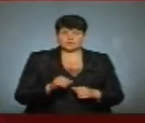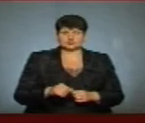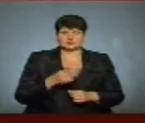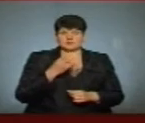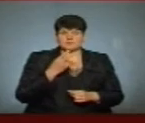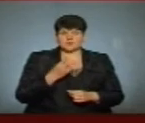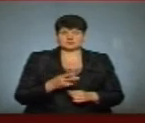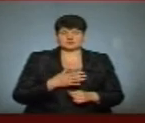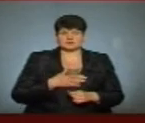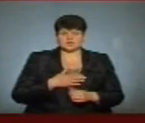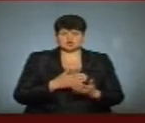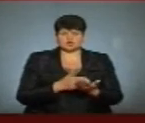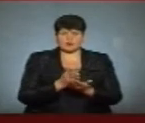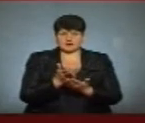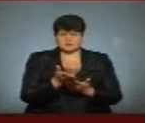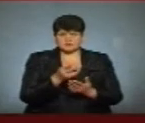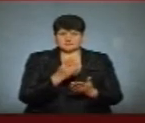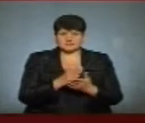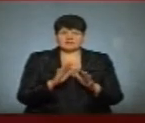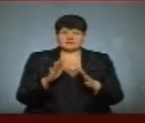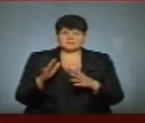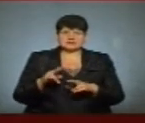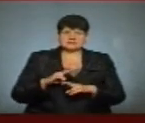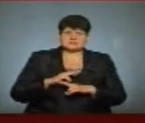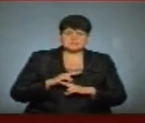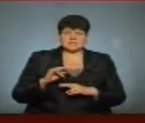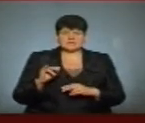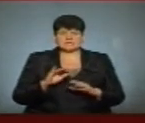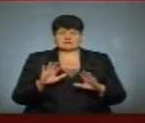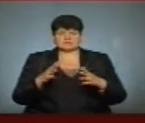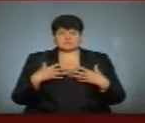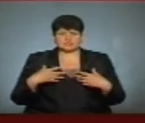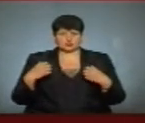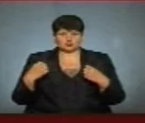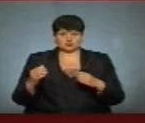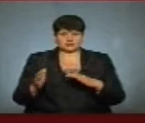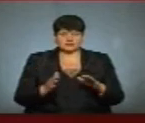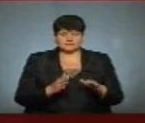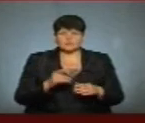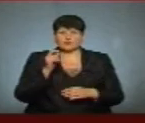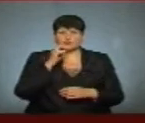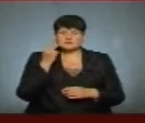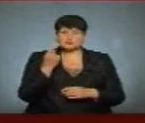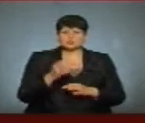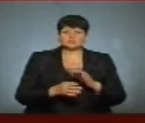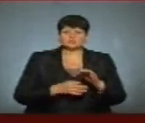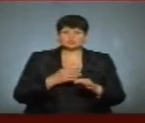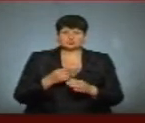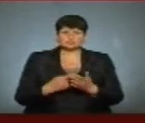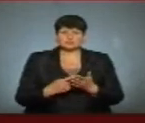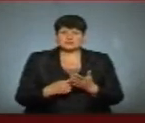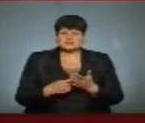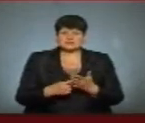бачити на нашій карті. Там вказані випадки смерті та випадки одужань. В Україні за добу коронавірус